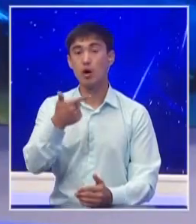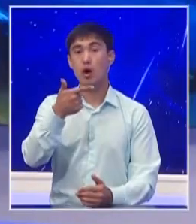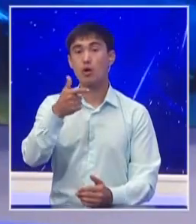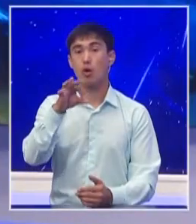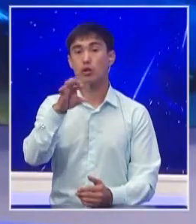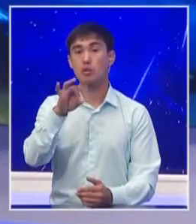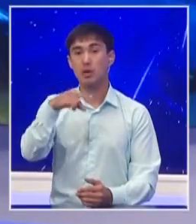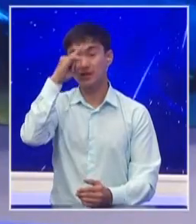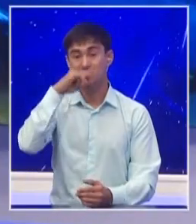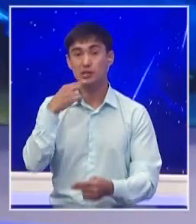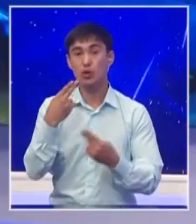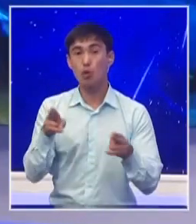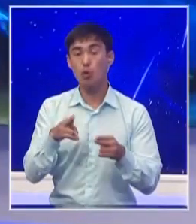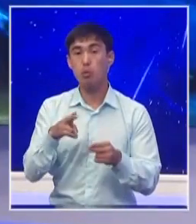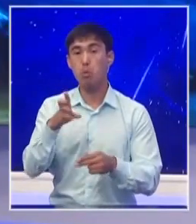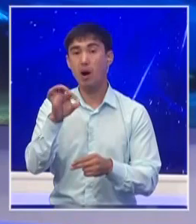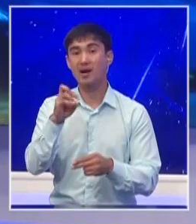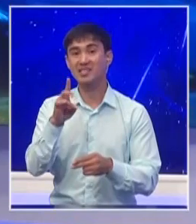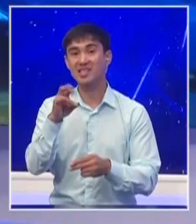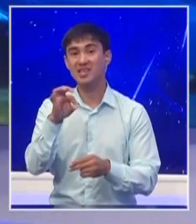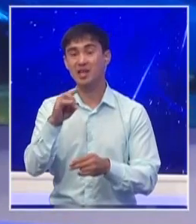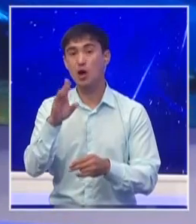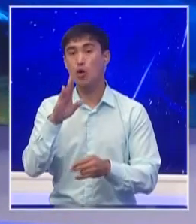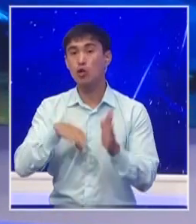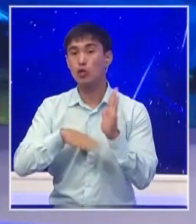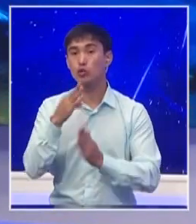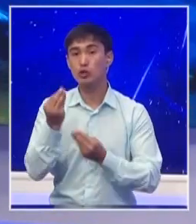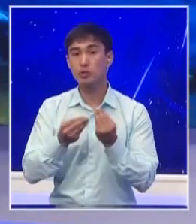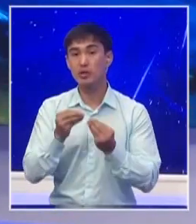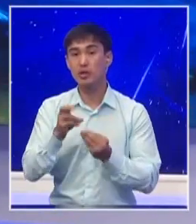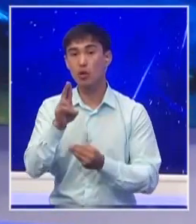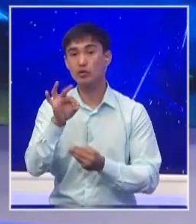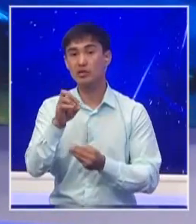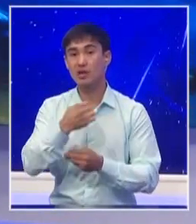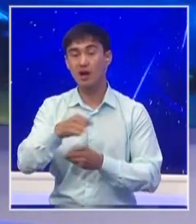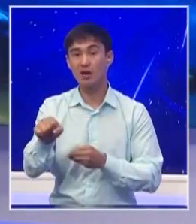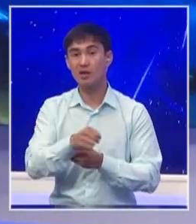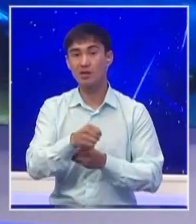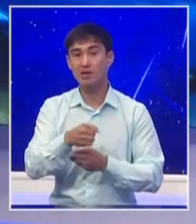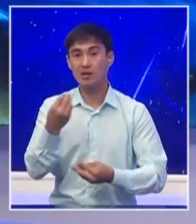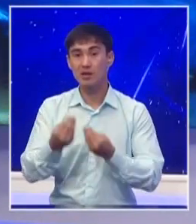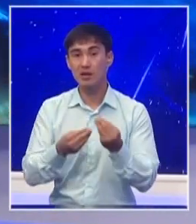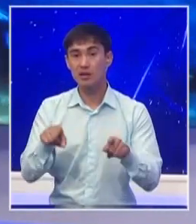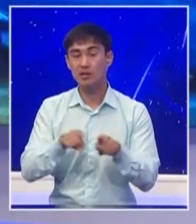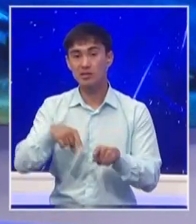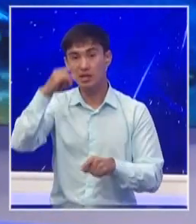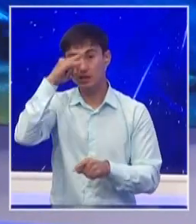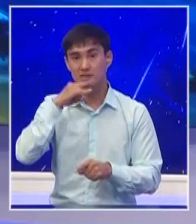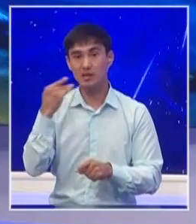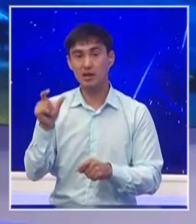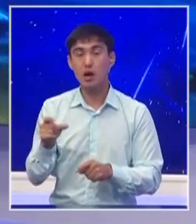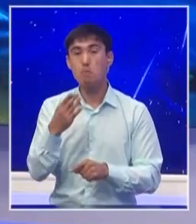Голкипер казахстанского клуба «Барыс» Никита Бояркин признан лучшим игроком дня в континентальной хоккейной лиге. Также казахстанка